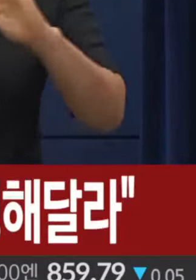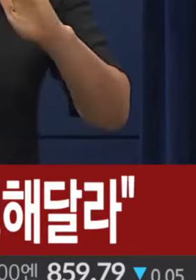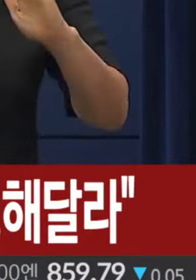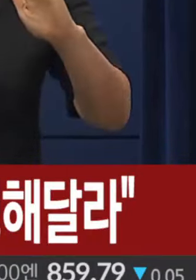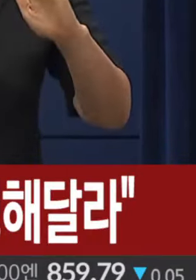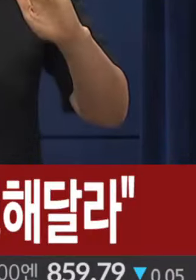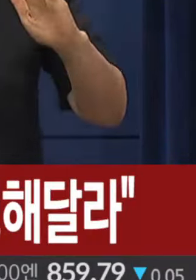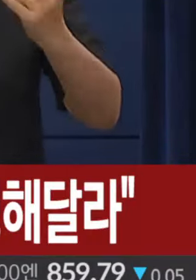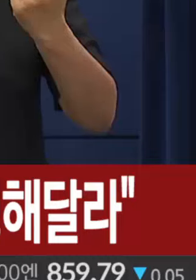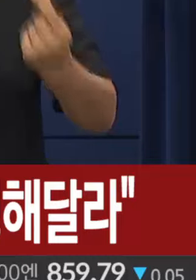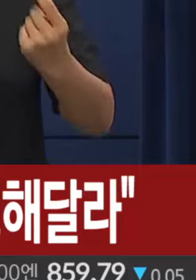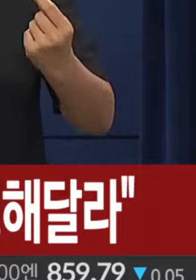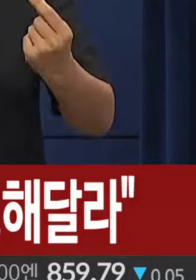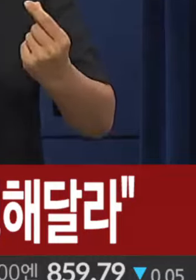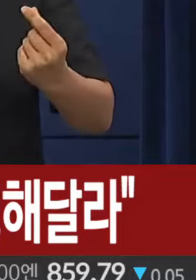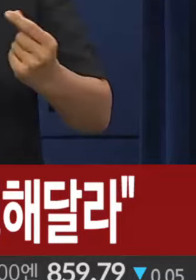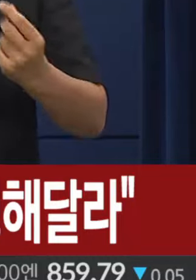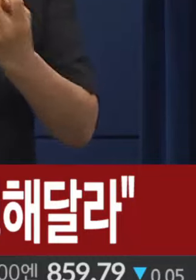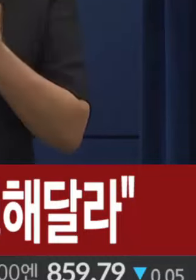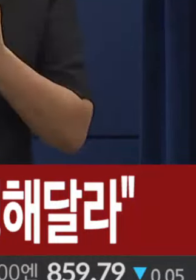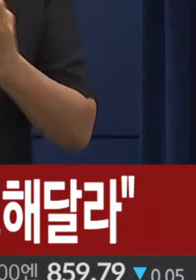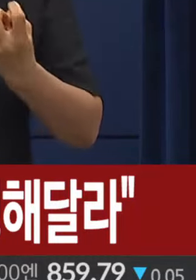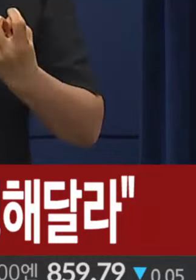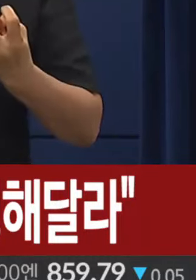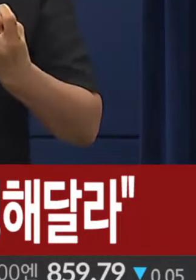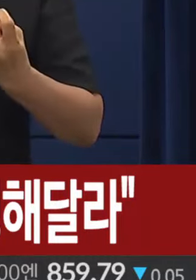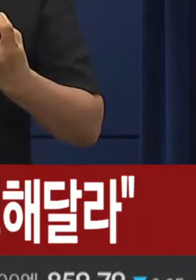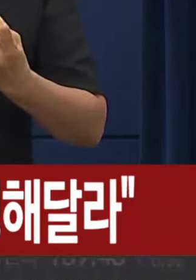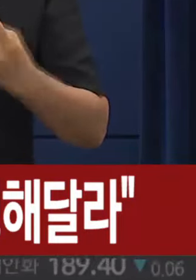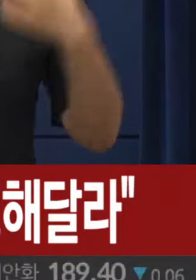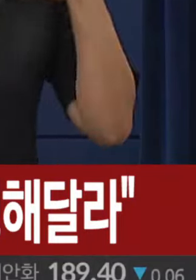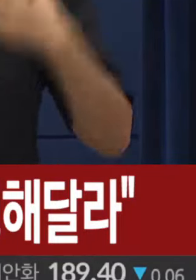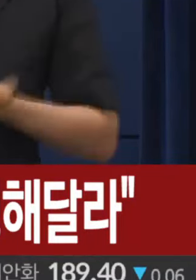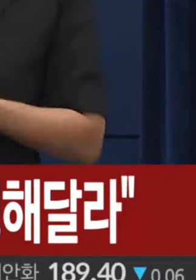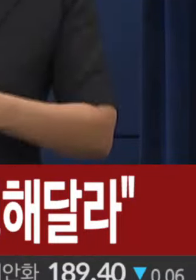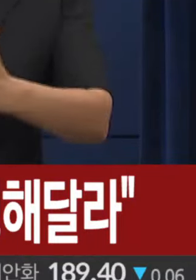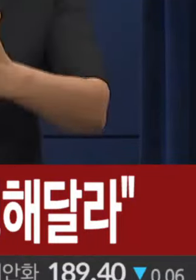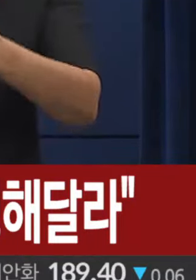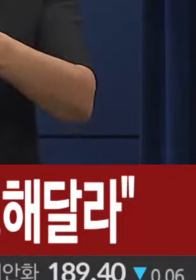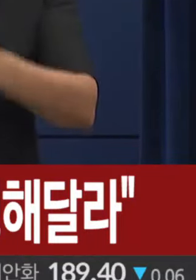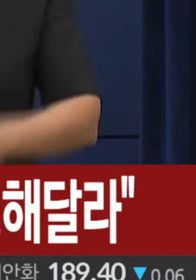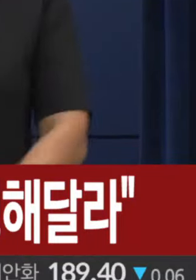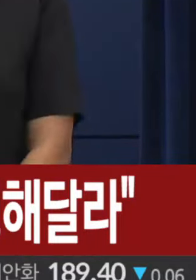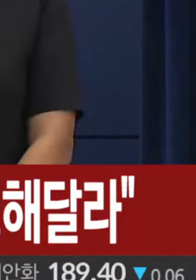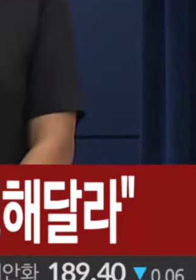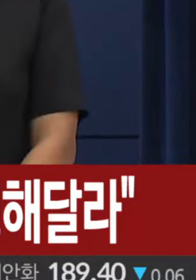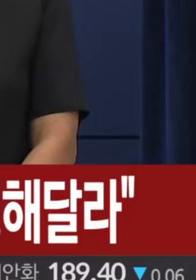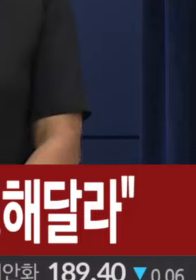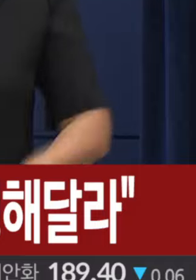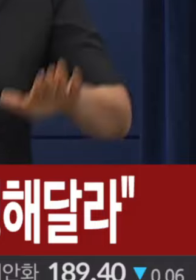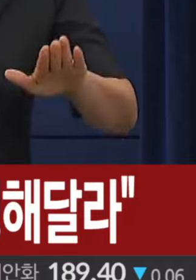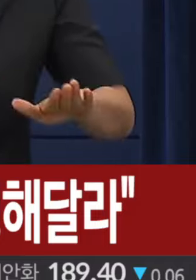부합한다는 판단하에 고심 끝에 내린 정부의 결단입니다. 올해 9월